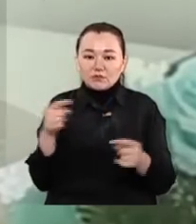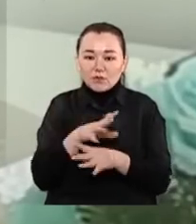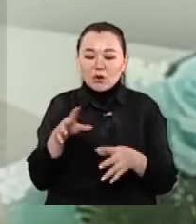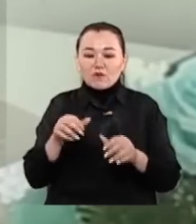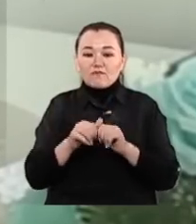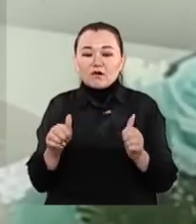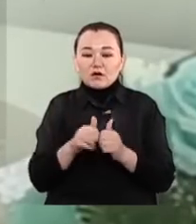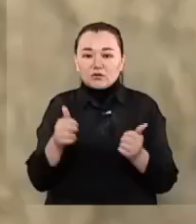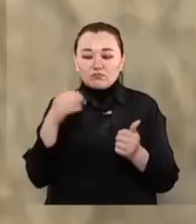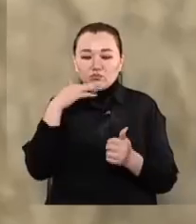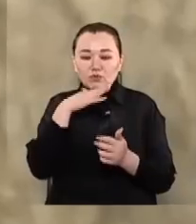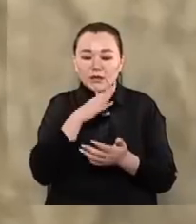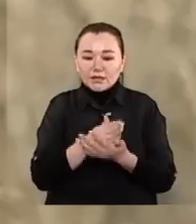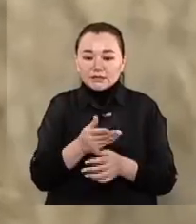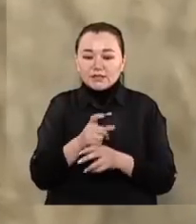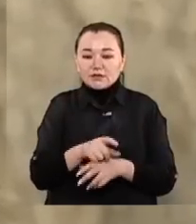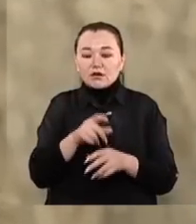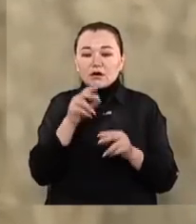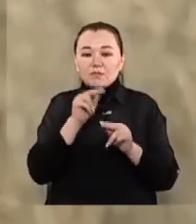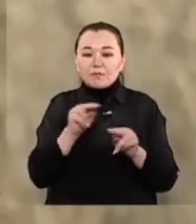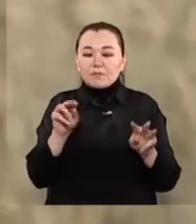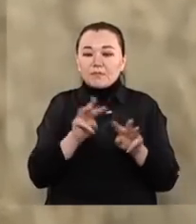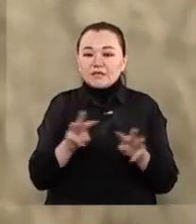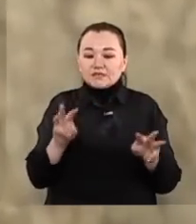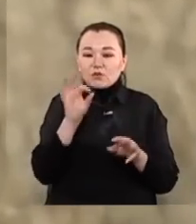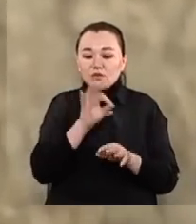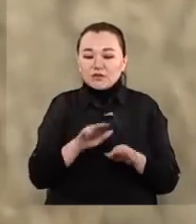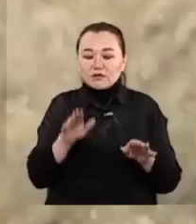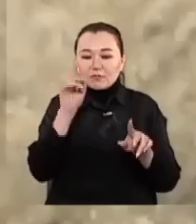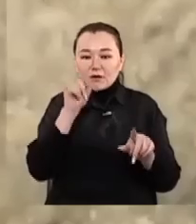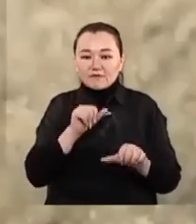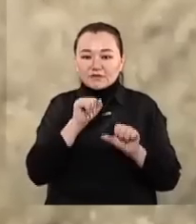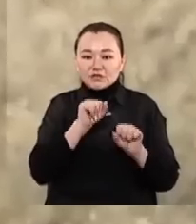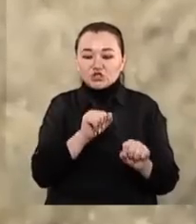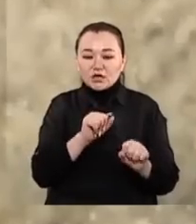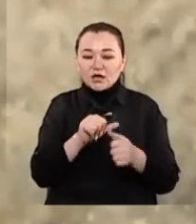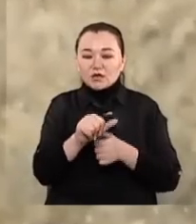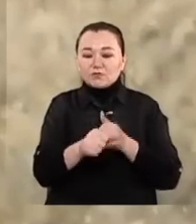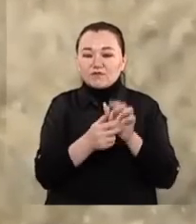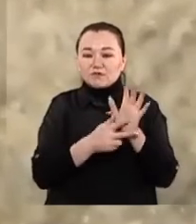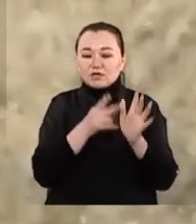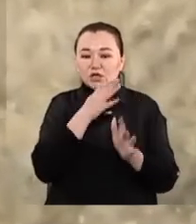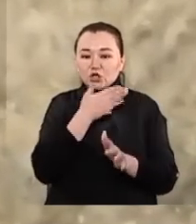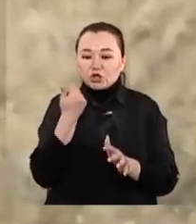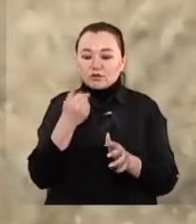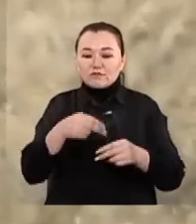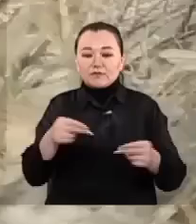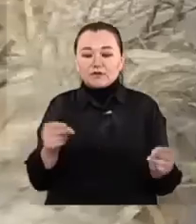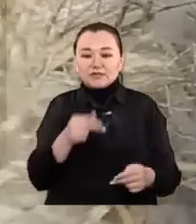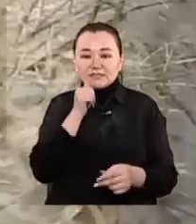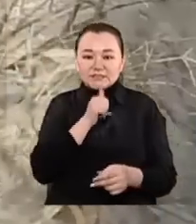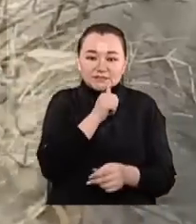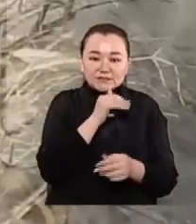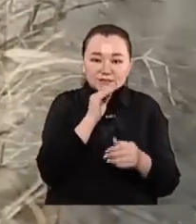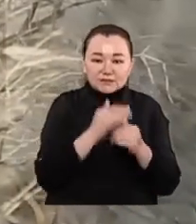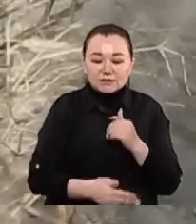ажырасып кететіндер де жоқ емес. Бұдан былай оқу-ағарту министрлігі балалардың құқығын қорғау үшін әсіресе кәмелетке толмағандардың некесін жасырын қиып